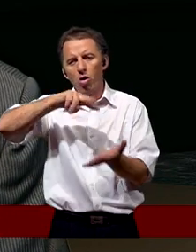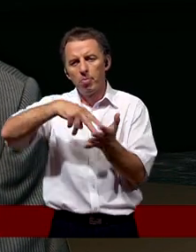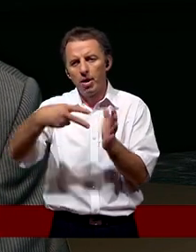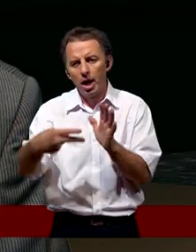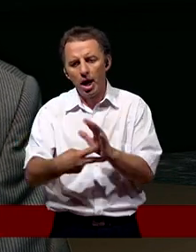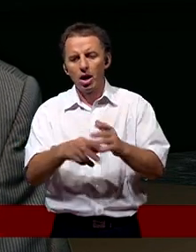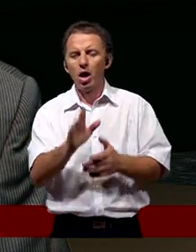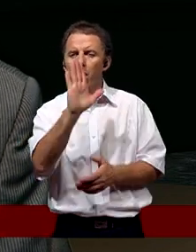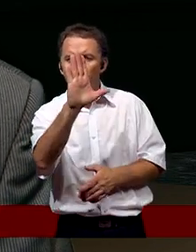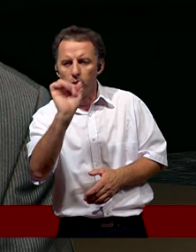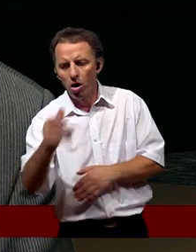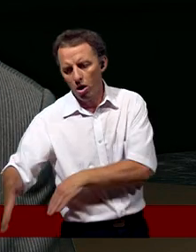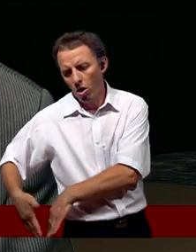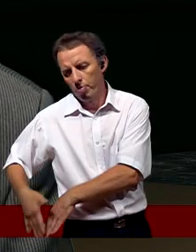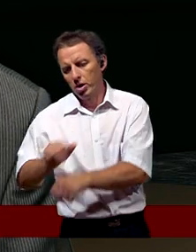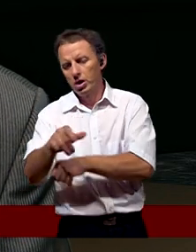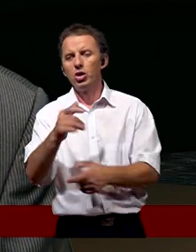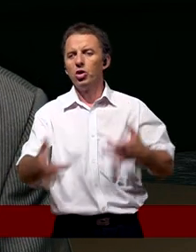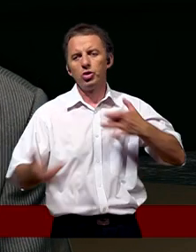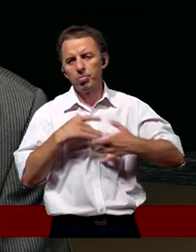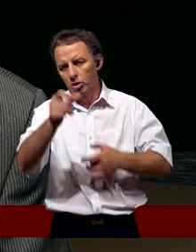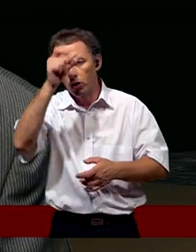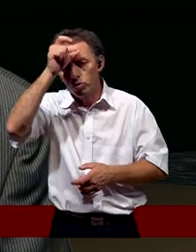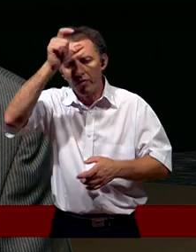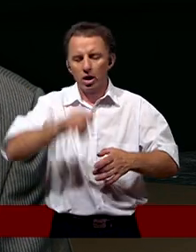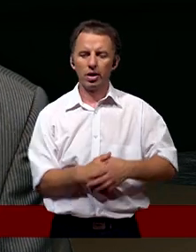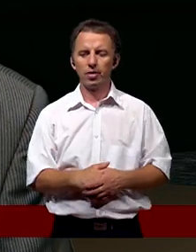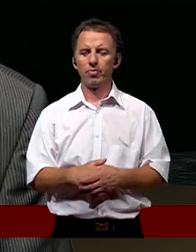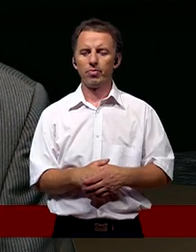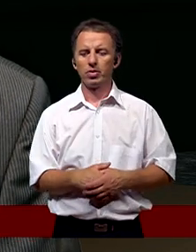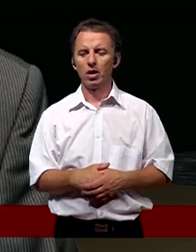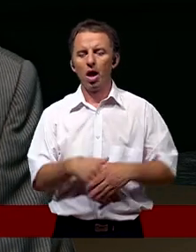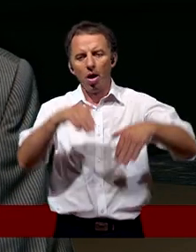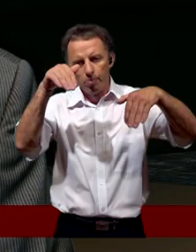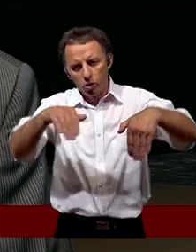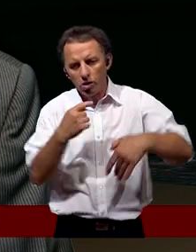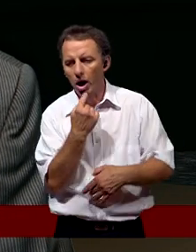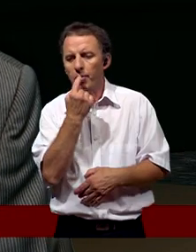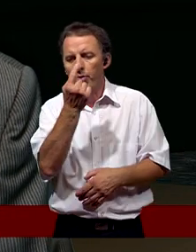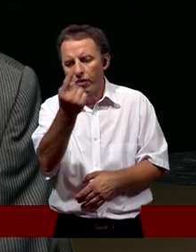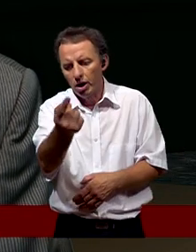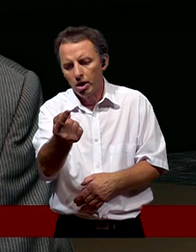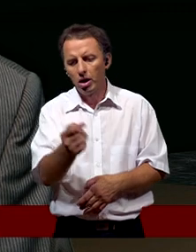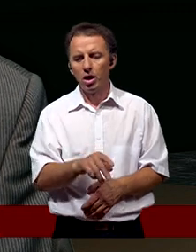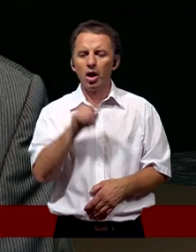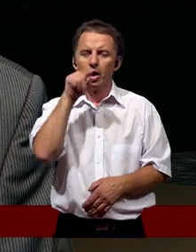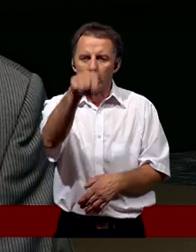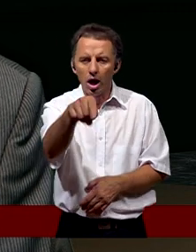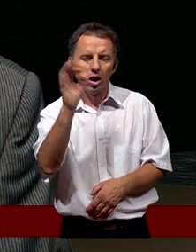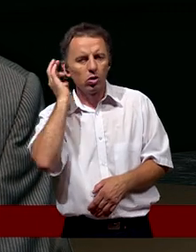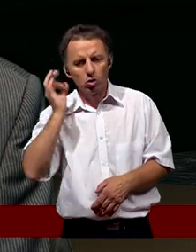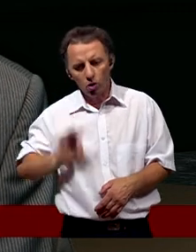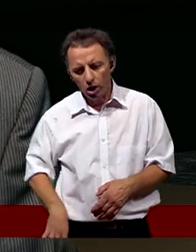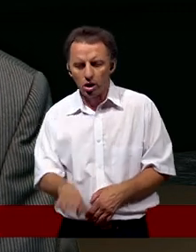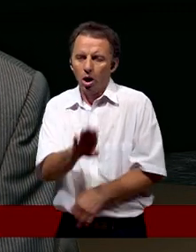planu, bo obok jest cierpiący człowiek. I można by powiedzieć, no ta